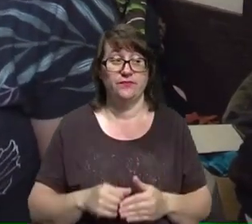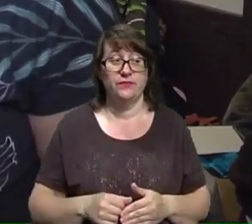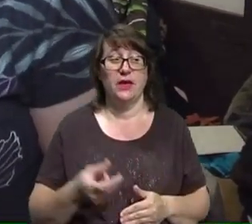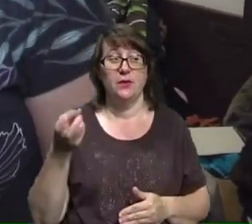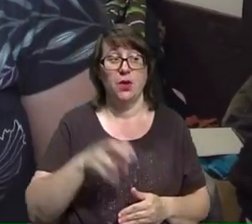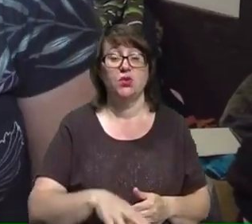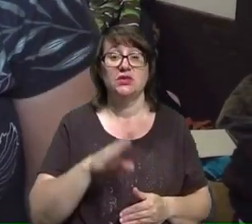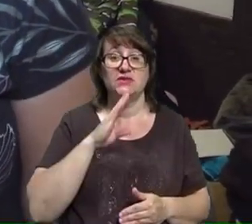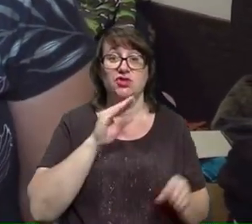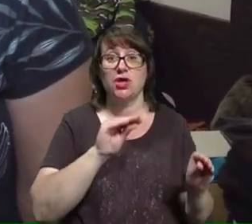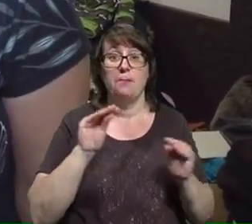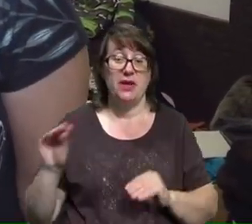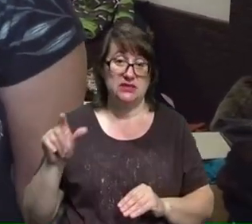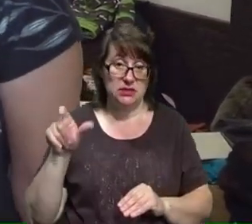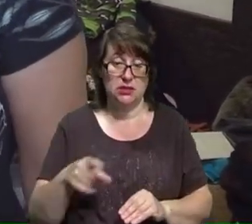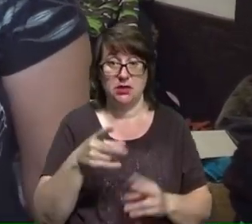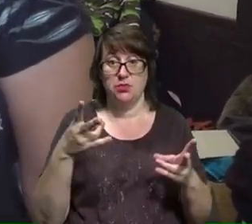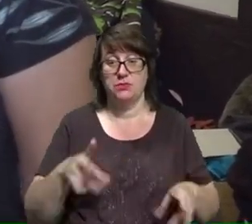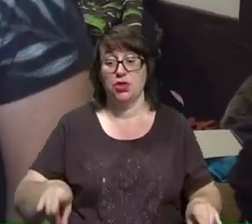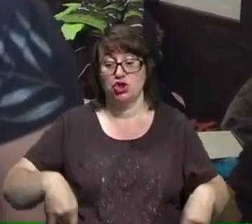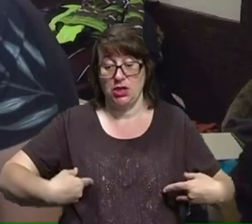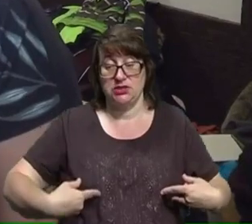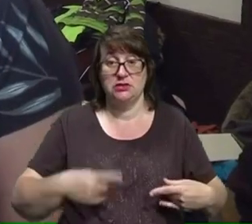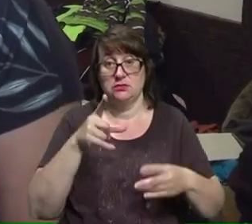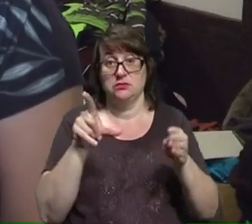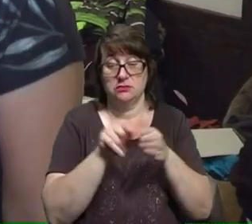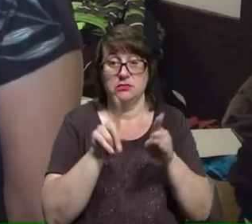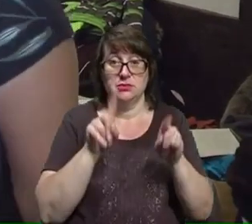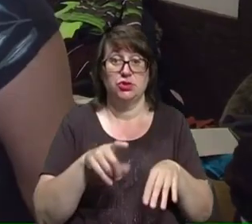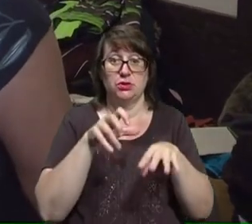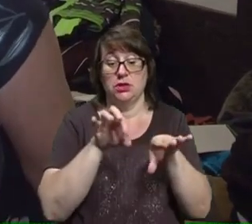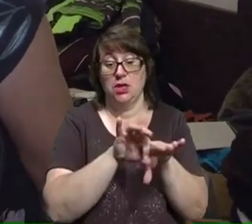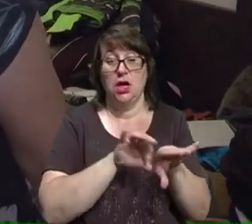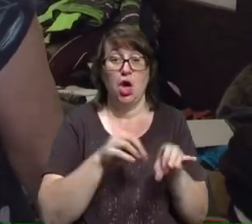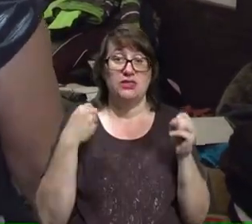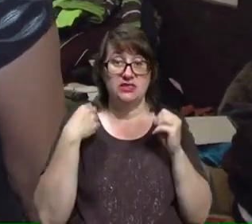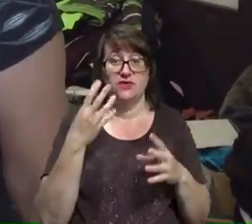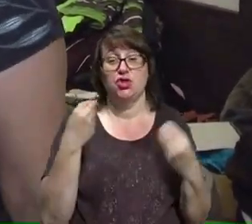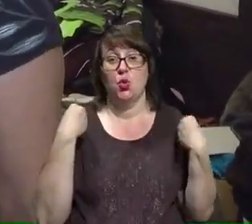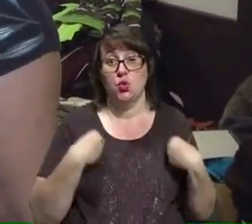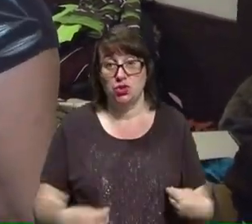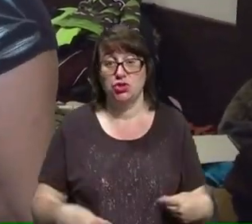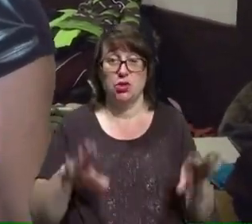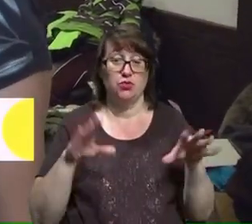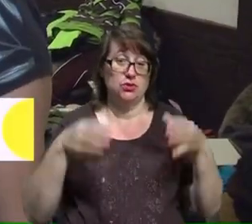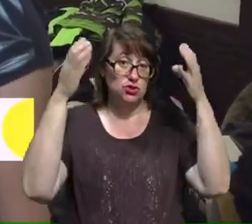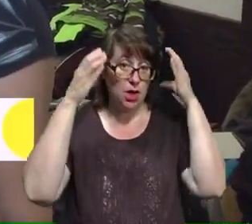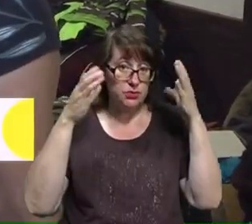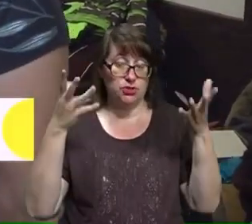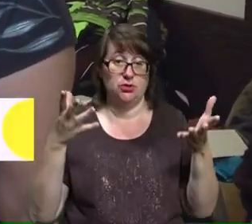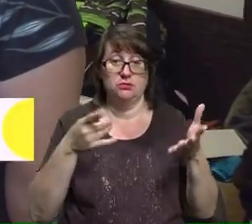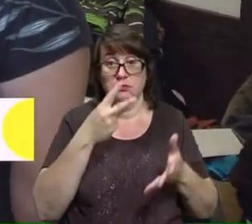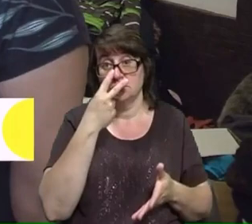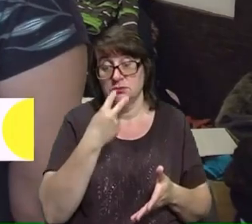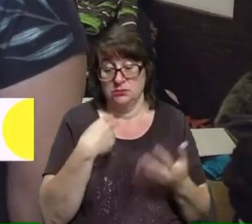дівчинка-переселенка. Їй потрібні штанці, а до штанців потрібні кросівки, а потім ще курточка, а потім шапочка. І вона дивиться на себе в